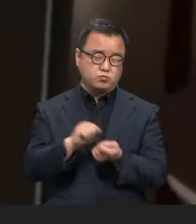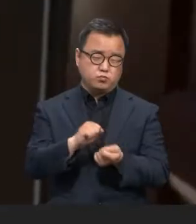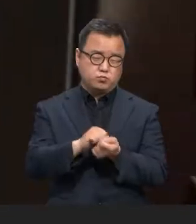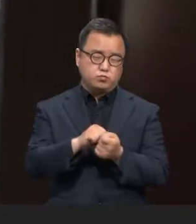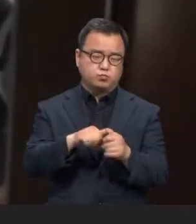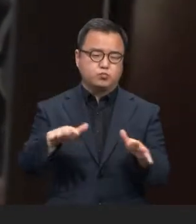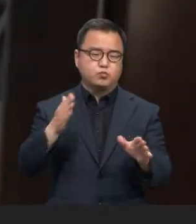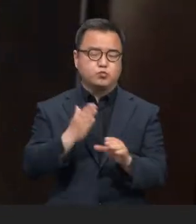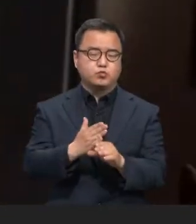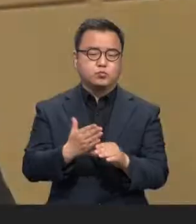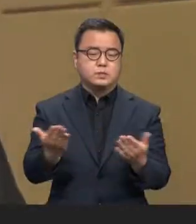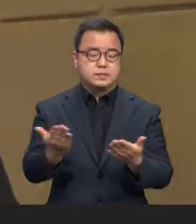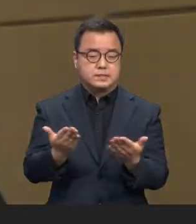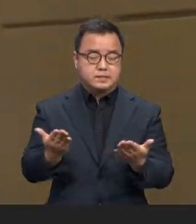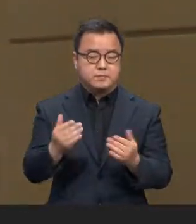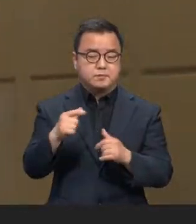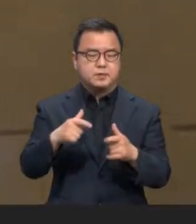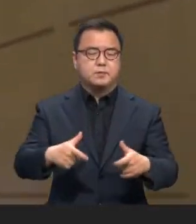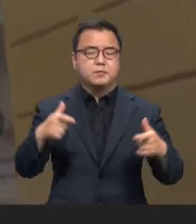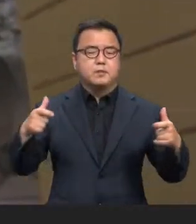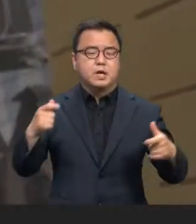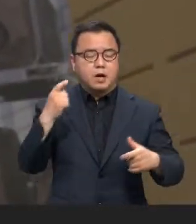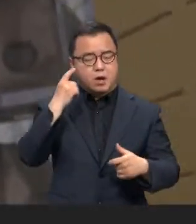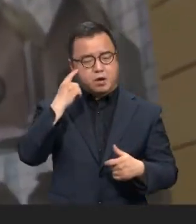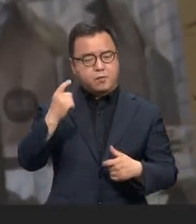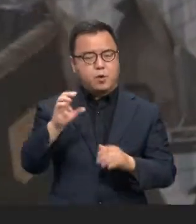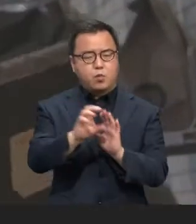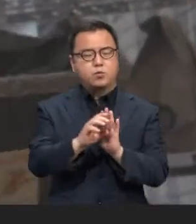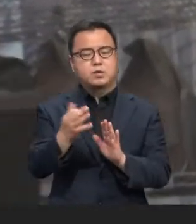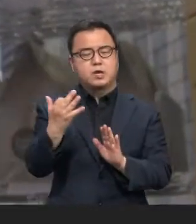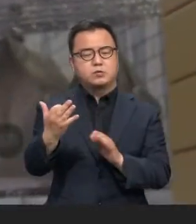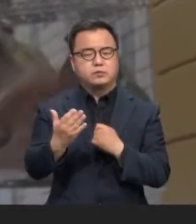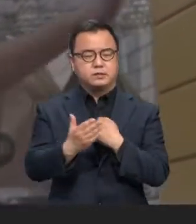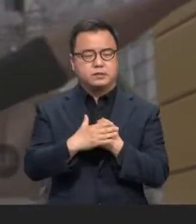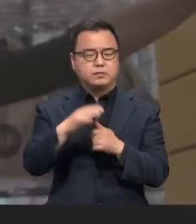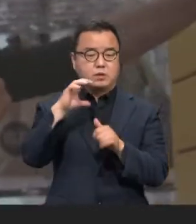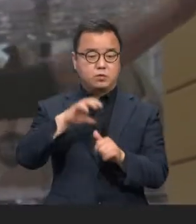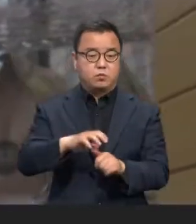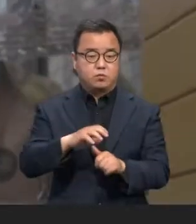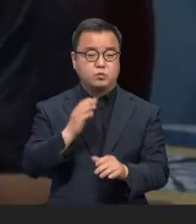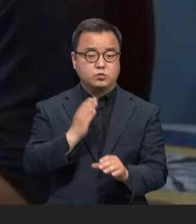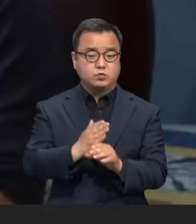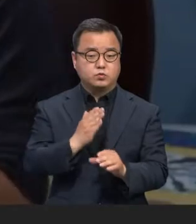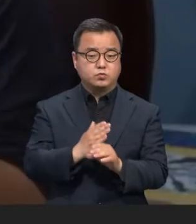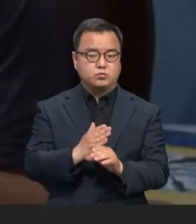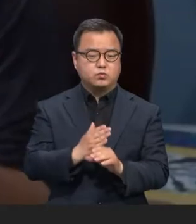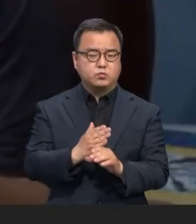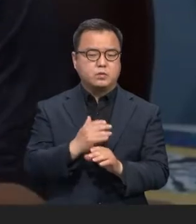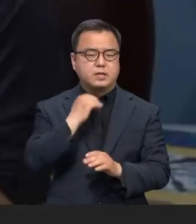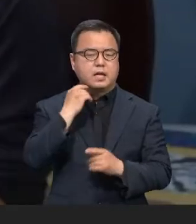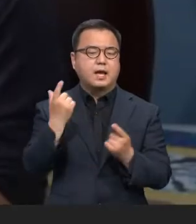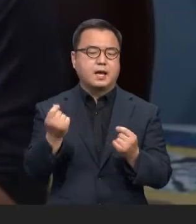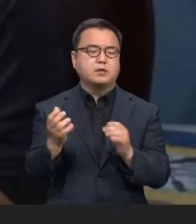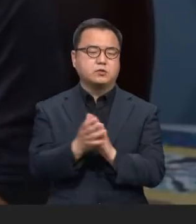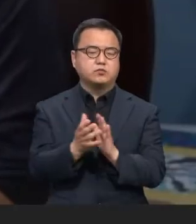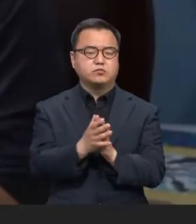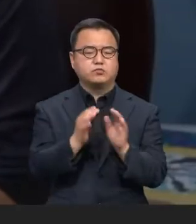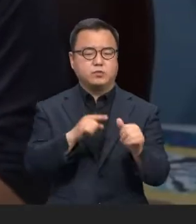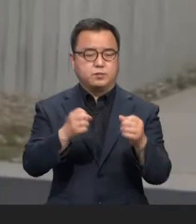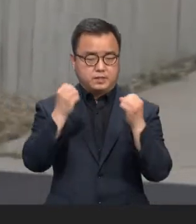확장한 이유는 코로나19로 고립된 일상을 사는 또래들에게 새로운 기회를 주기 위해서였습니다.